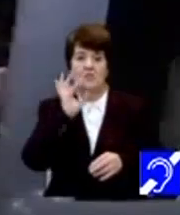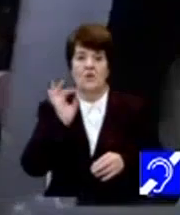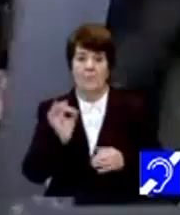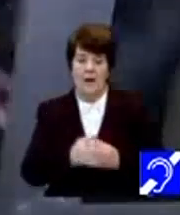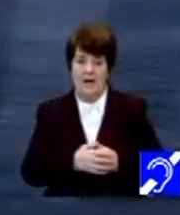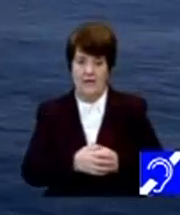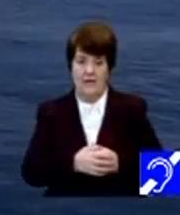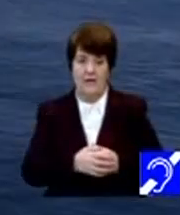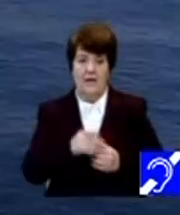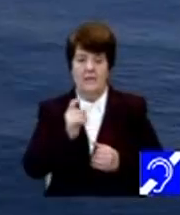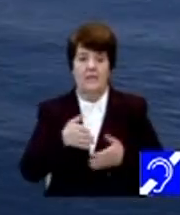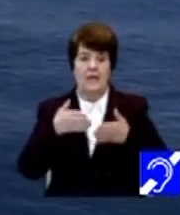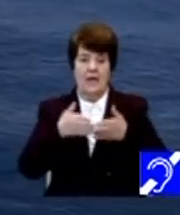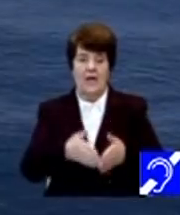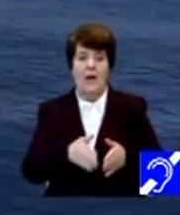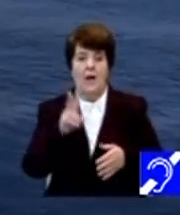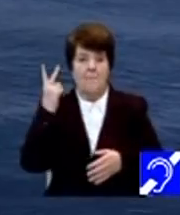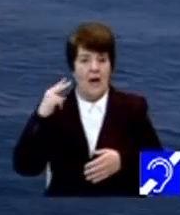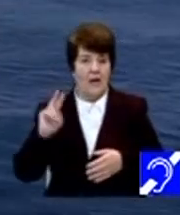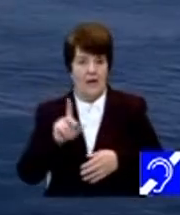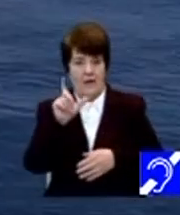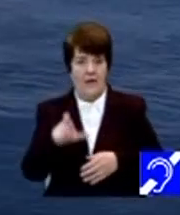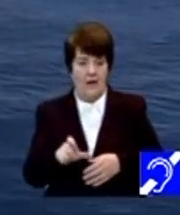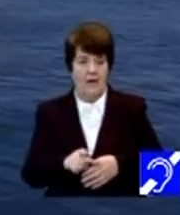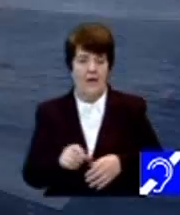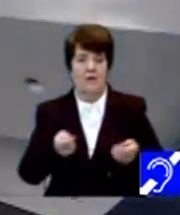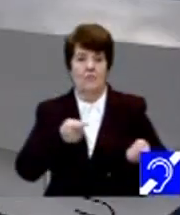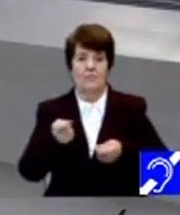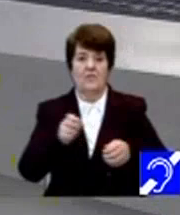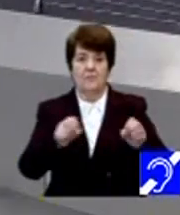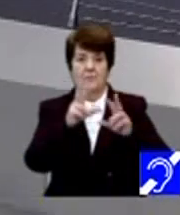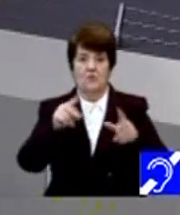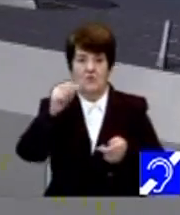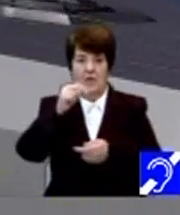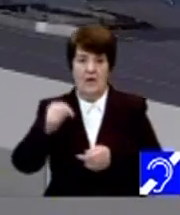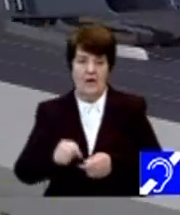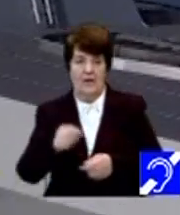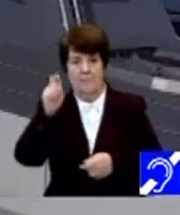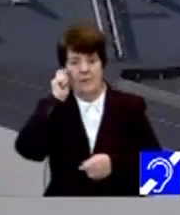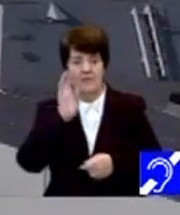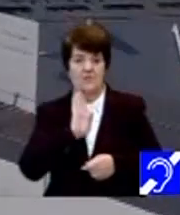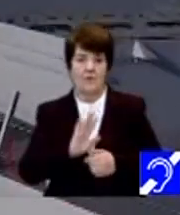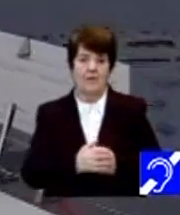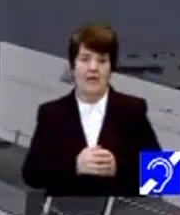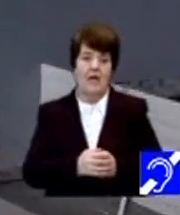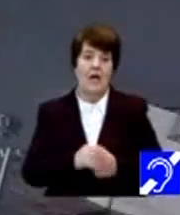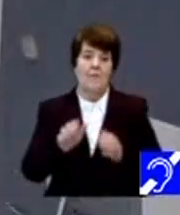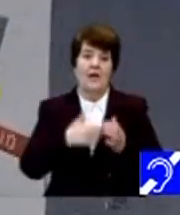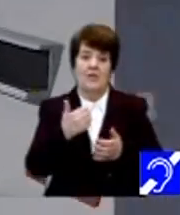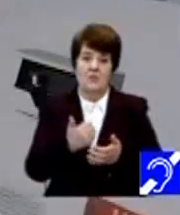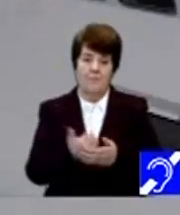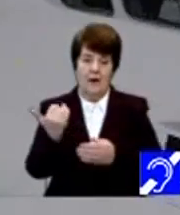în Germania. Un sfert dintre marinarii aflați la bord vor fi din cadrul comandourilor speciale alcătuite din bărbați și